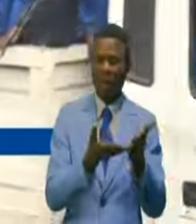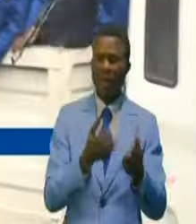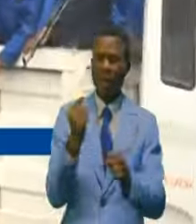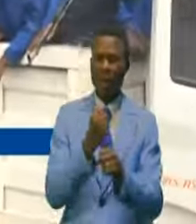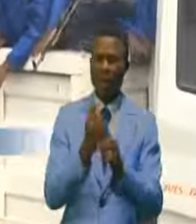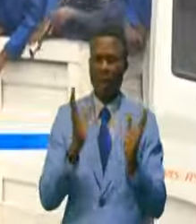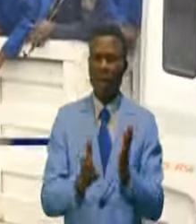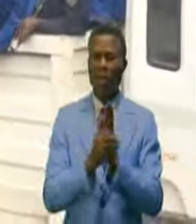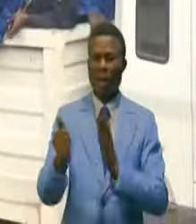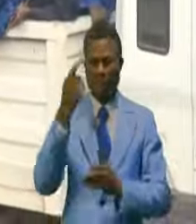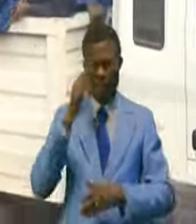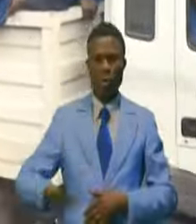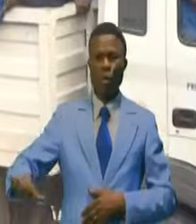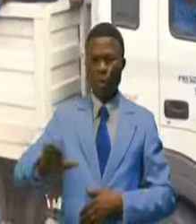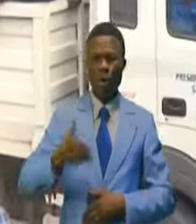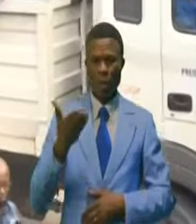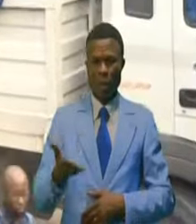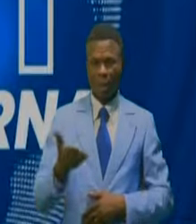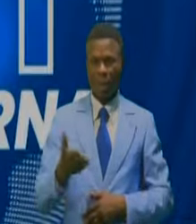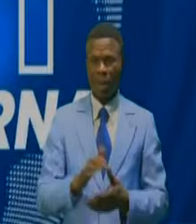au service de la nation.